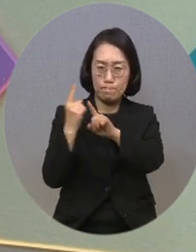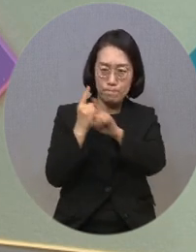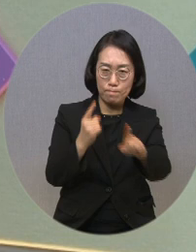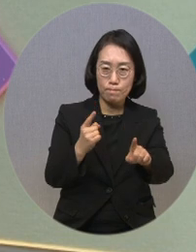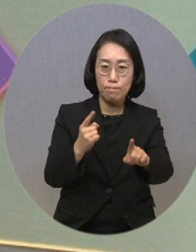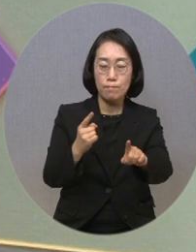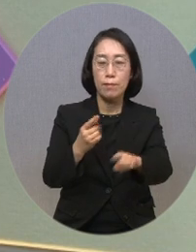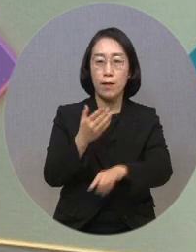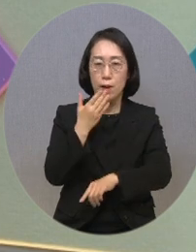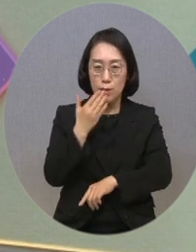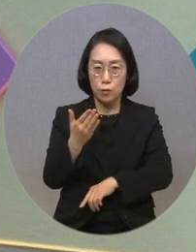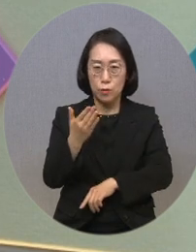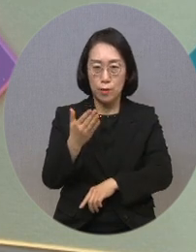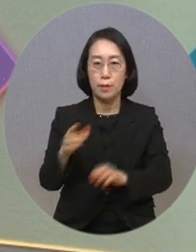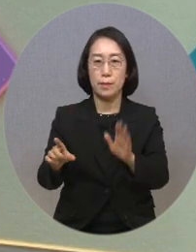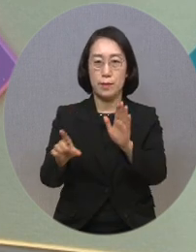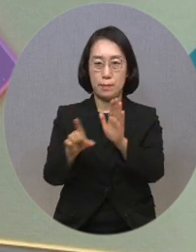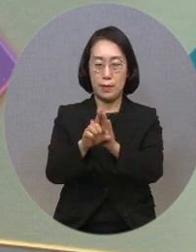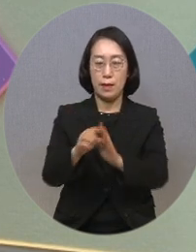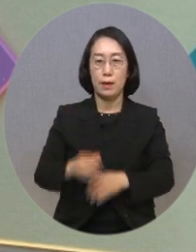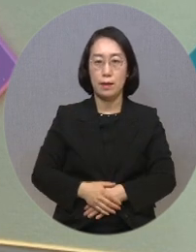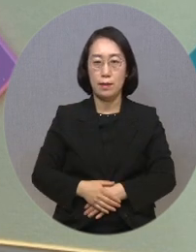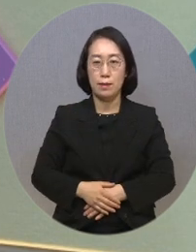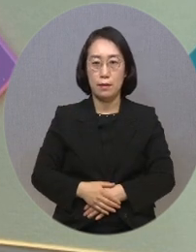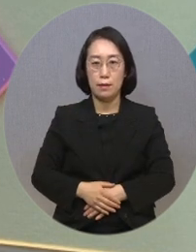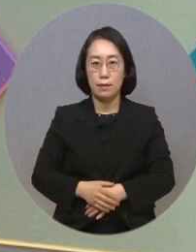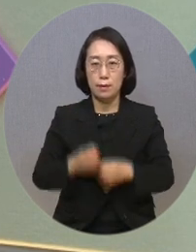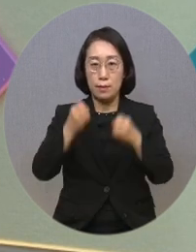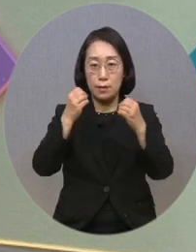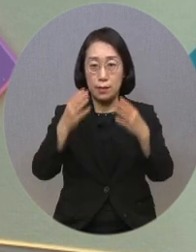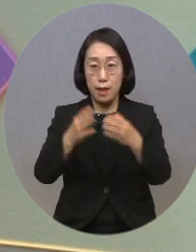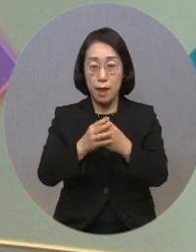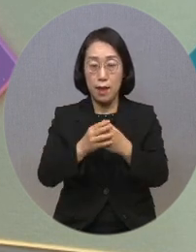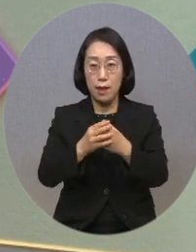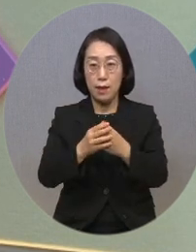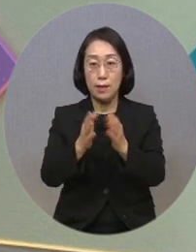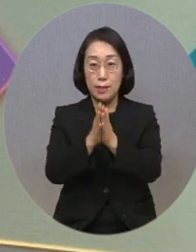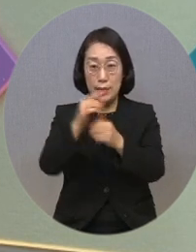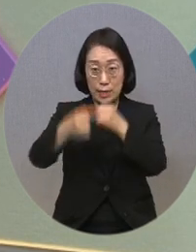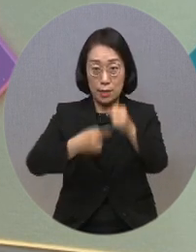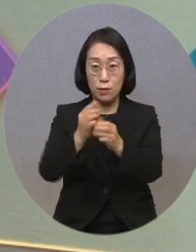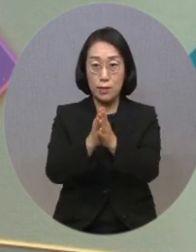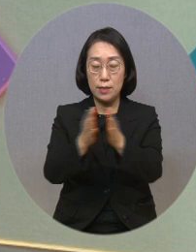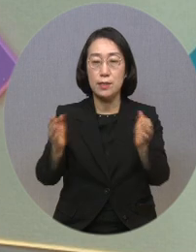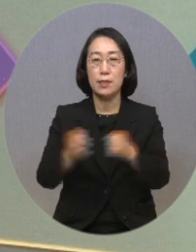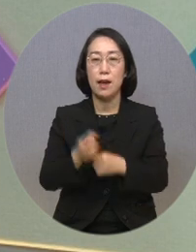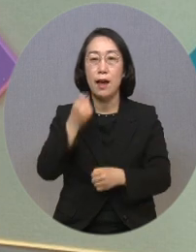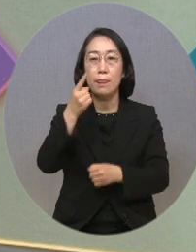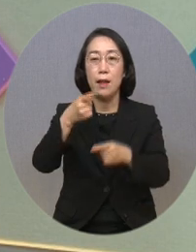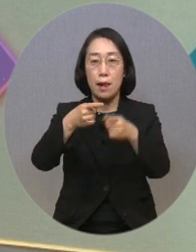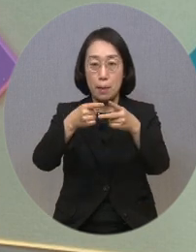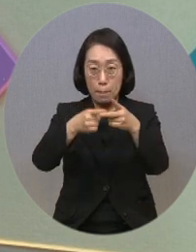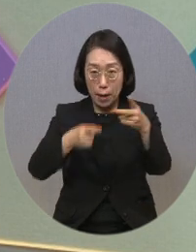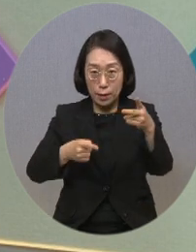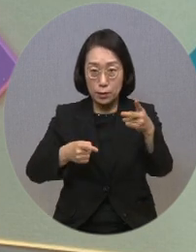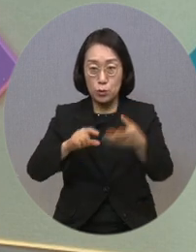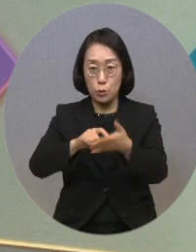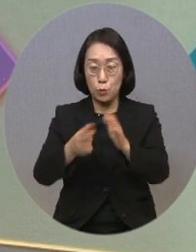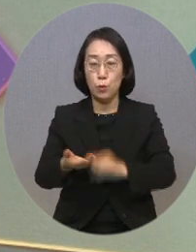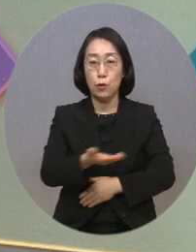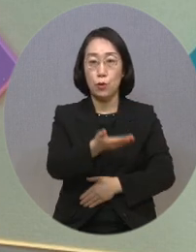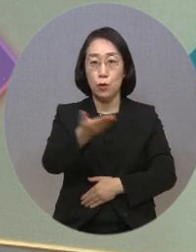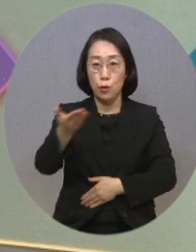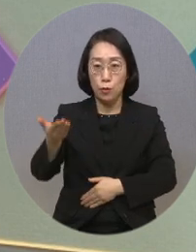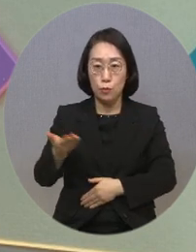것이라고 믿습니다. 새해가 지난 지 한 달 반 정도 지났습니다만 늦게나마 여수 시민